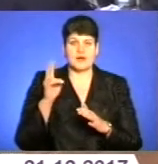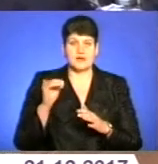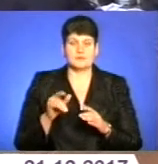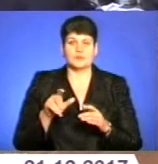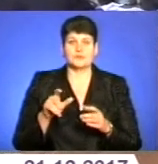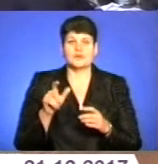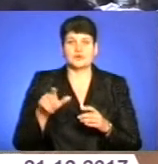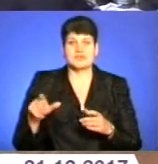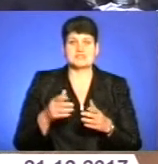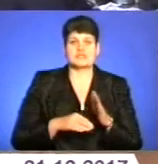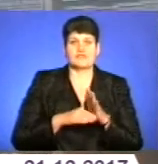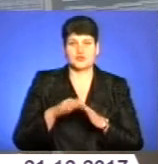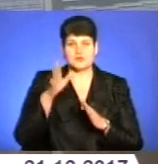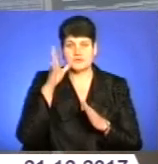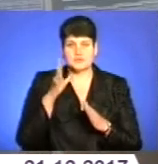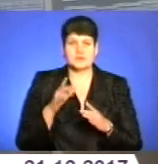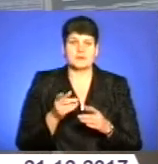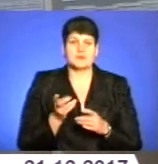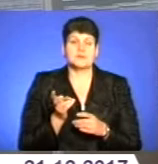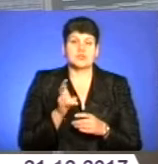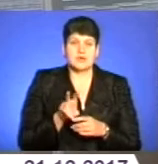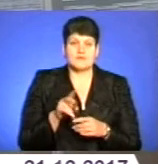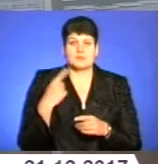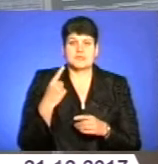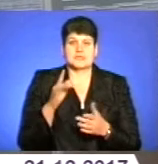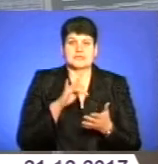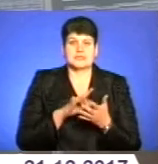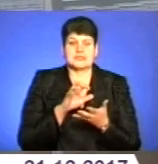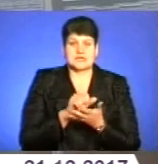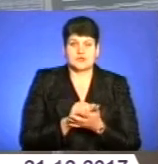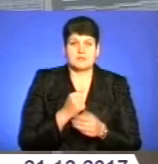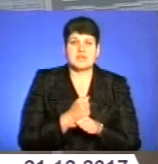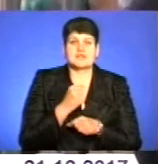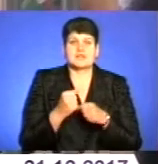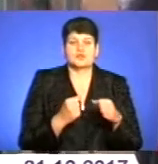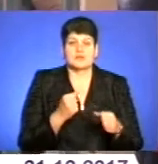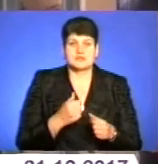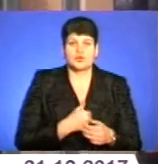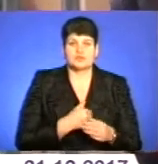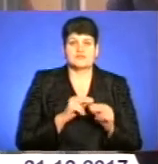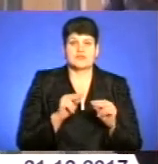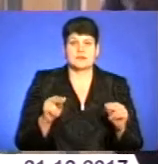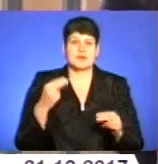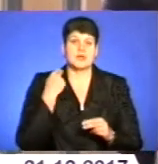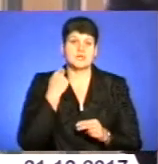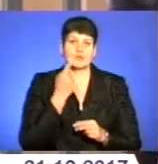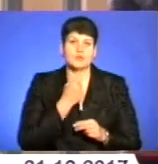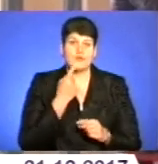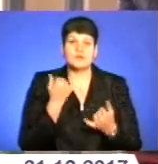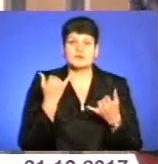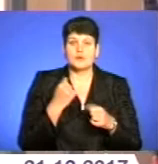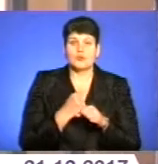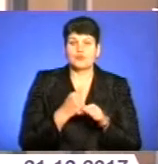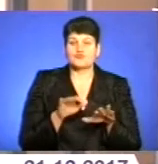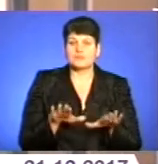освітою стикнулася Марія Шумило. Дівчина прийшла до обласного центру зайнятості, щоб працевлаштуватися учителем англійської мови. Проте наразі робочого